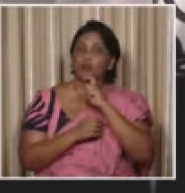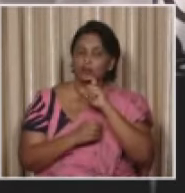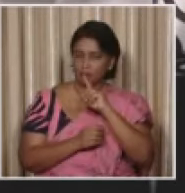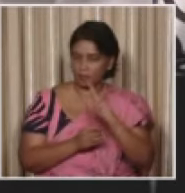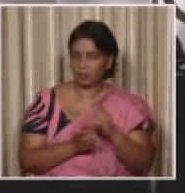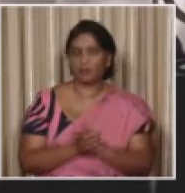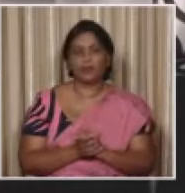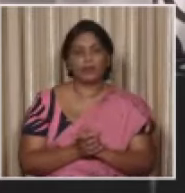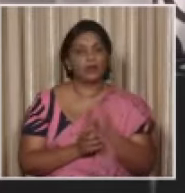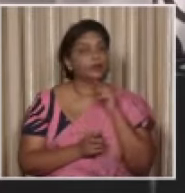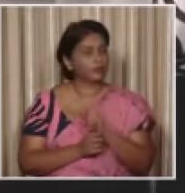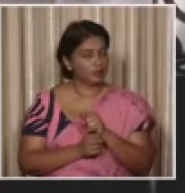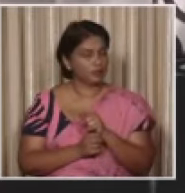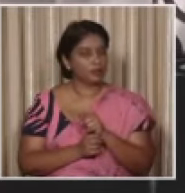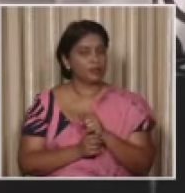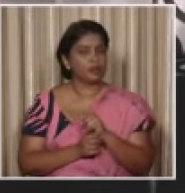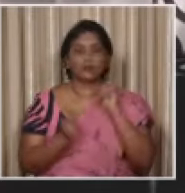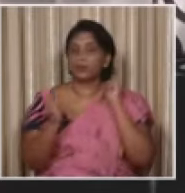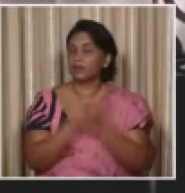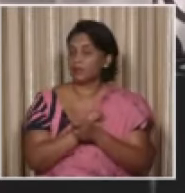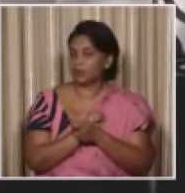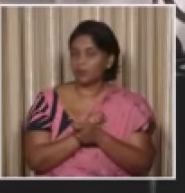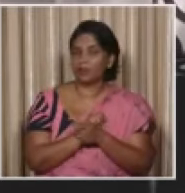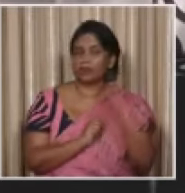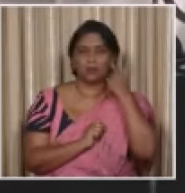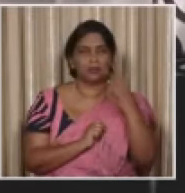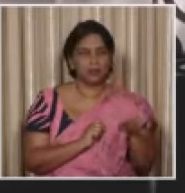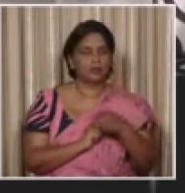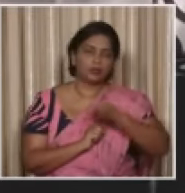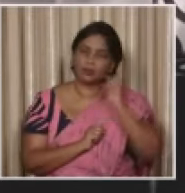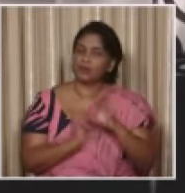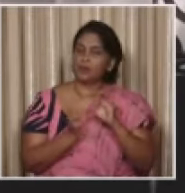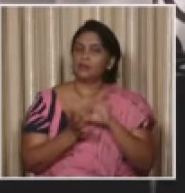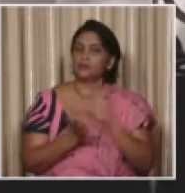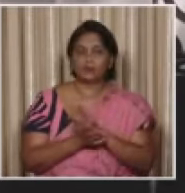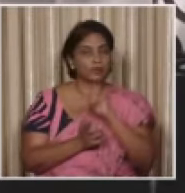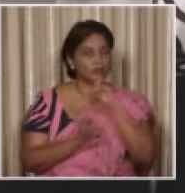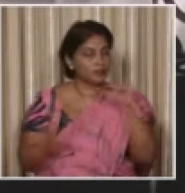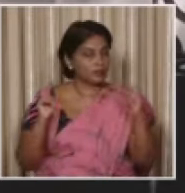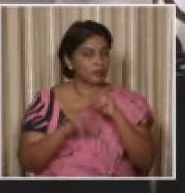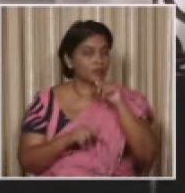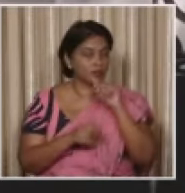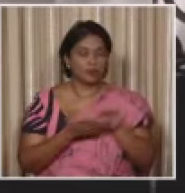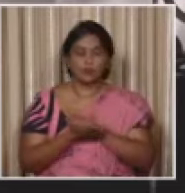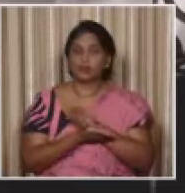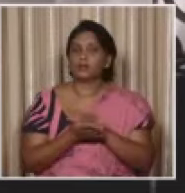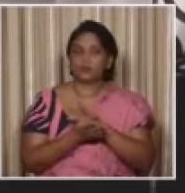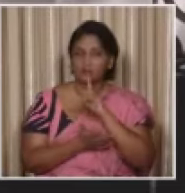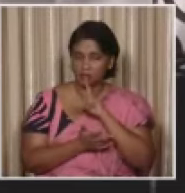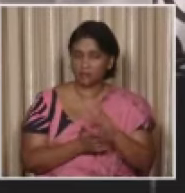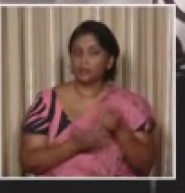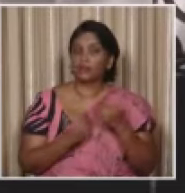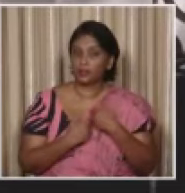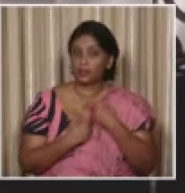तीर्ण कला एक ए संशोधने गण नुगिन तमय सम्मत करे श्रेष्ठाधिकरण इता पहदिलियो कीलती